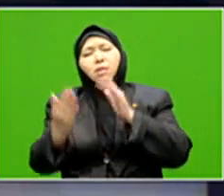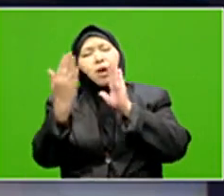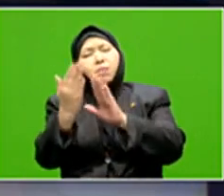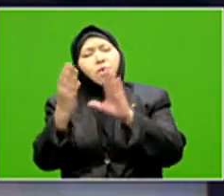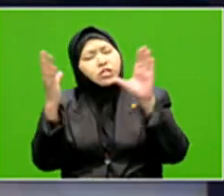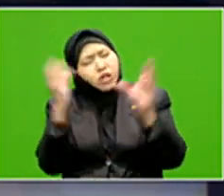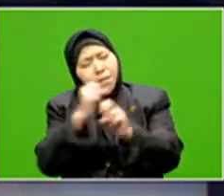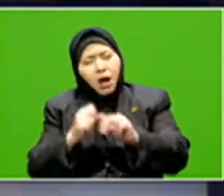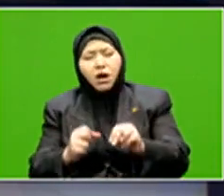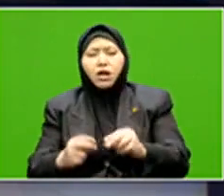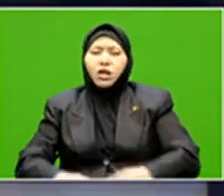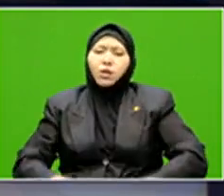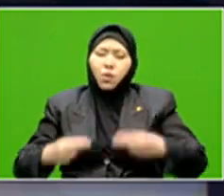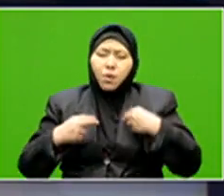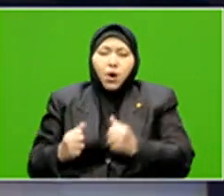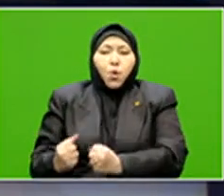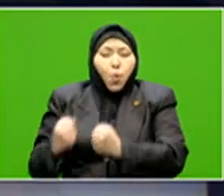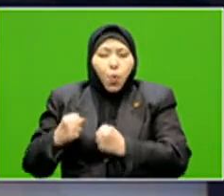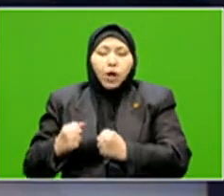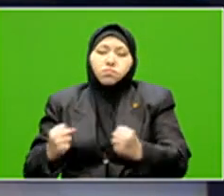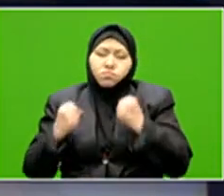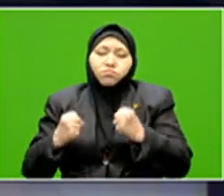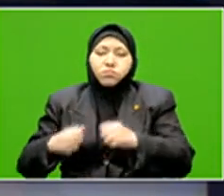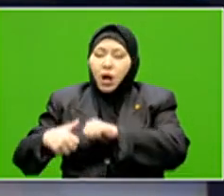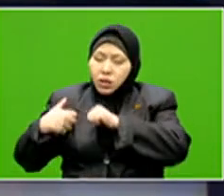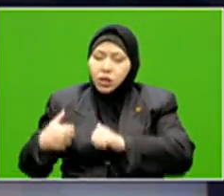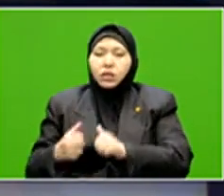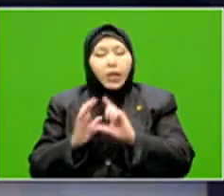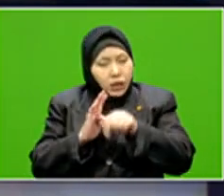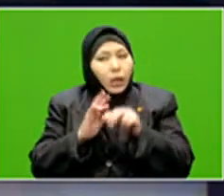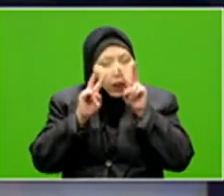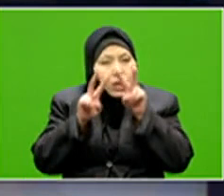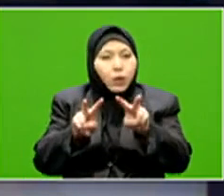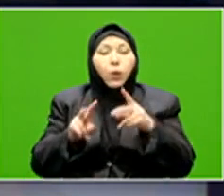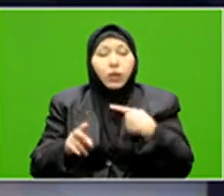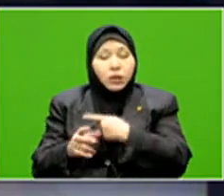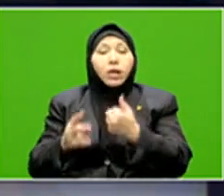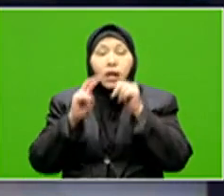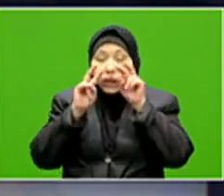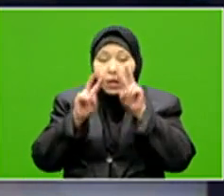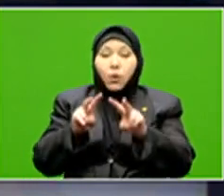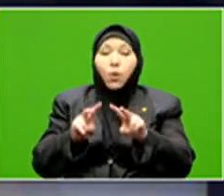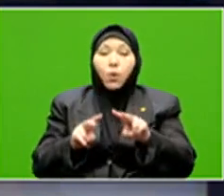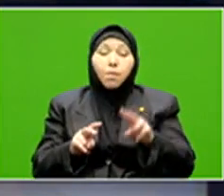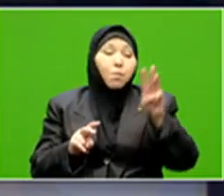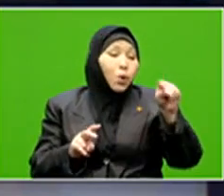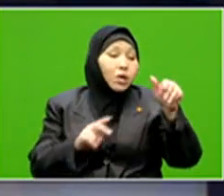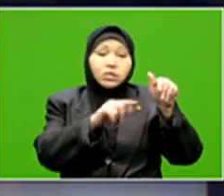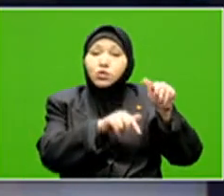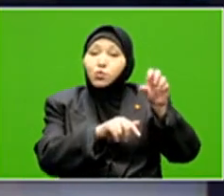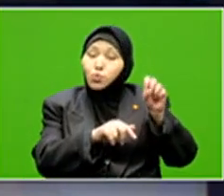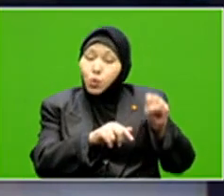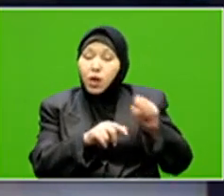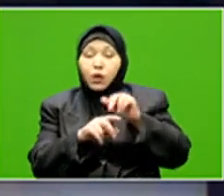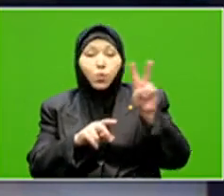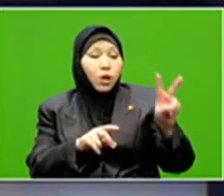kehidupan, menguatkan hati kita. Kita akan perhatikan sebentar lagi. Jadi kita nak melihat halaman 231 pada